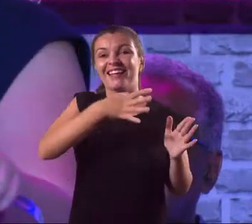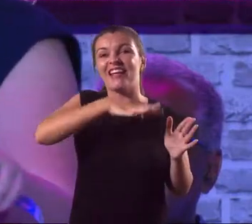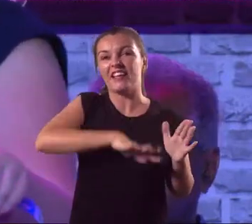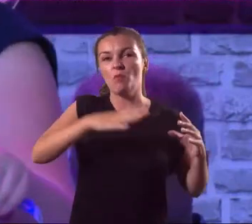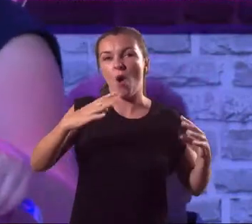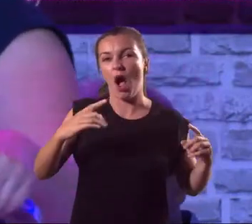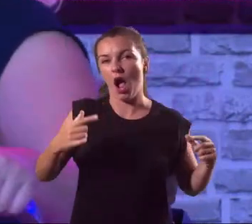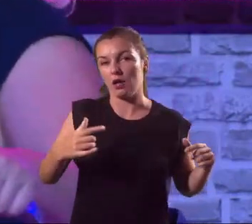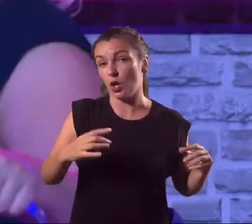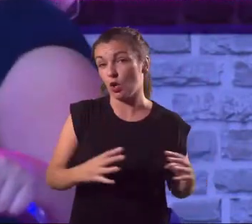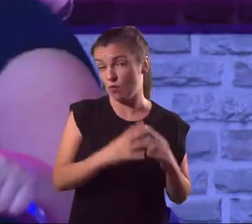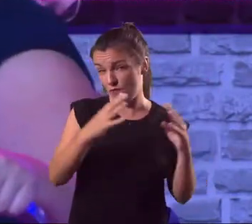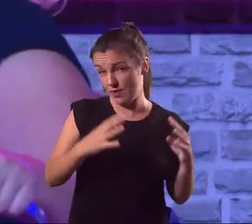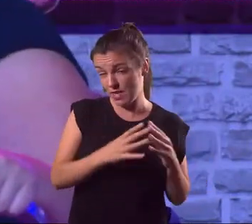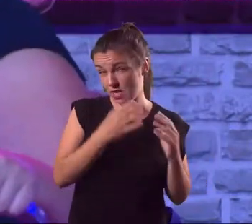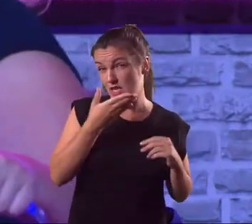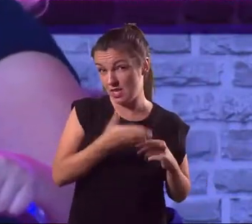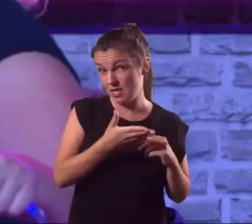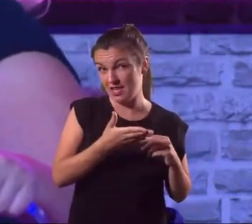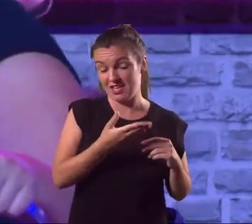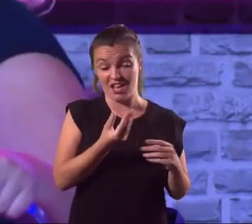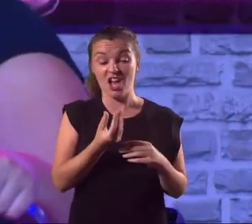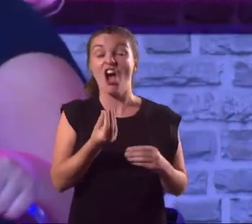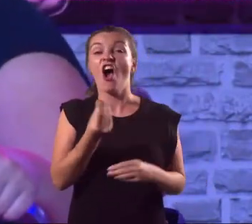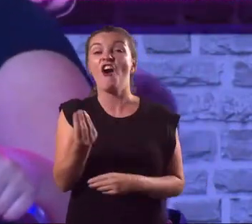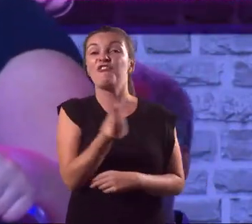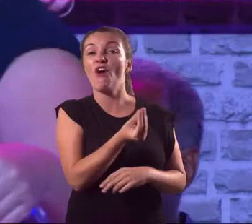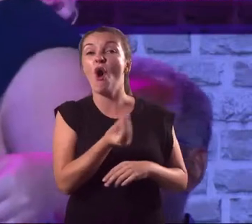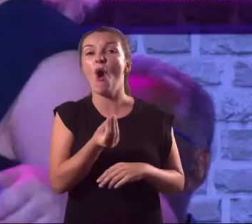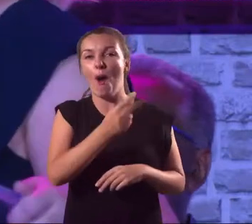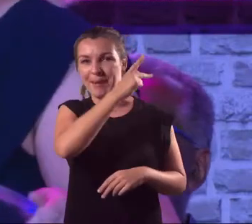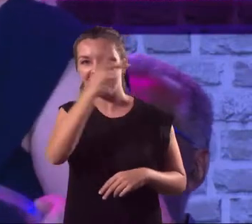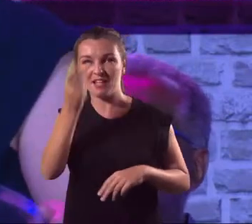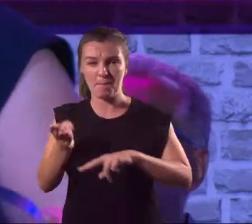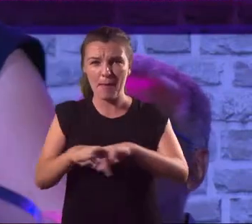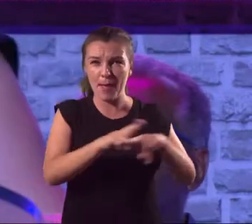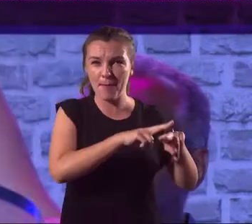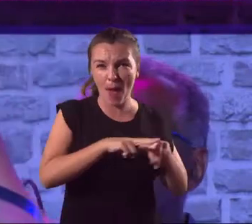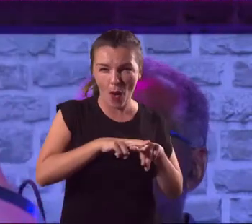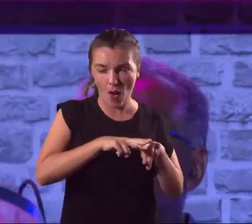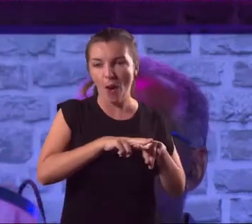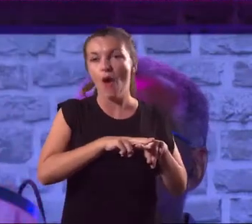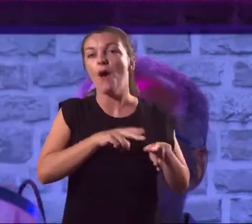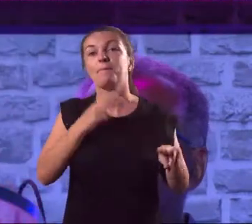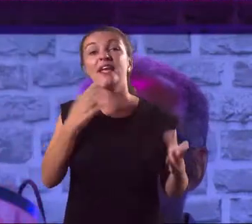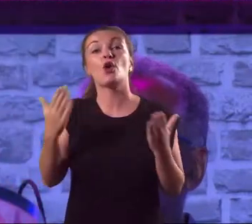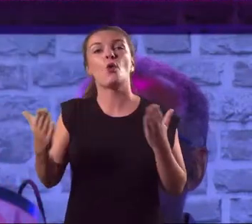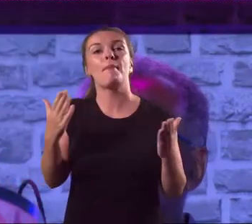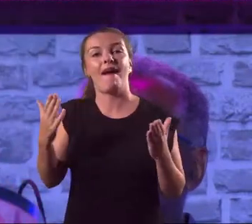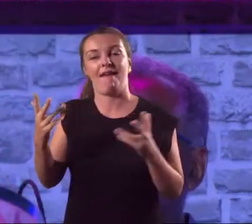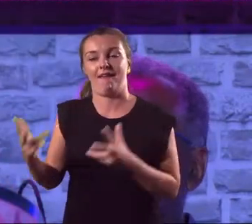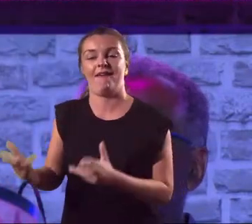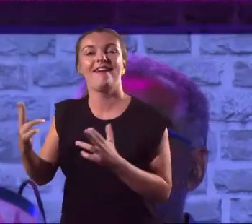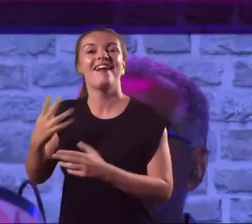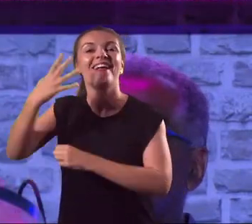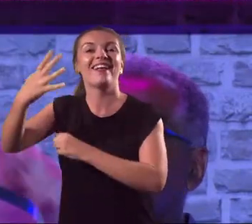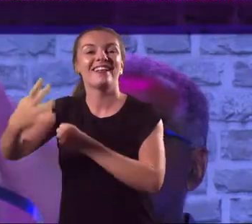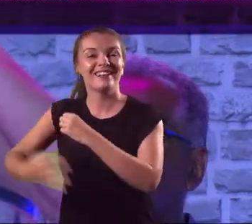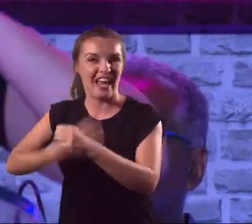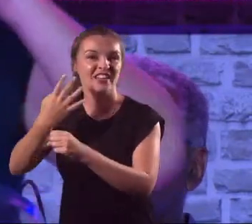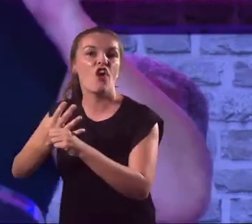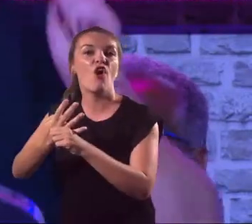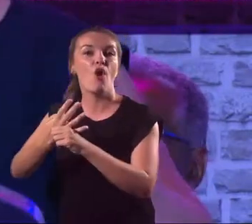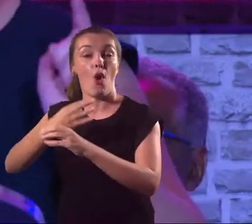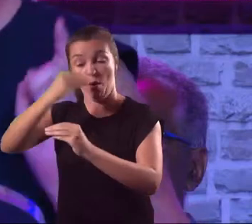conflit, il y a eu plus d'enfants palestiniens morts à Gaza qu'en 4 ans d'enfants morts